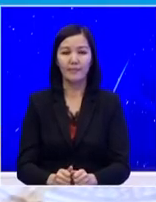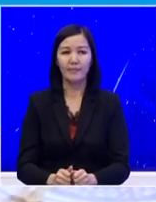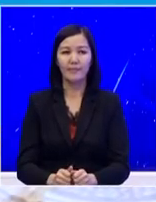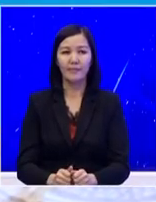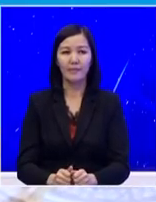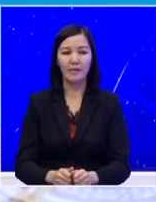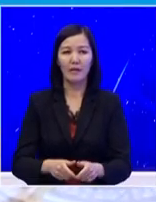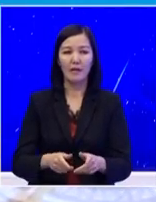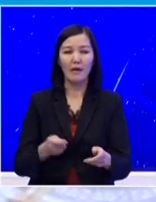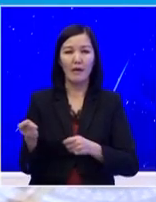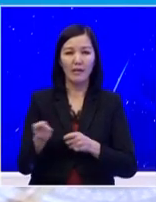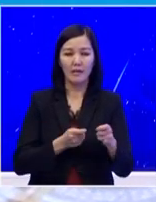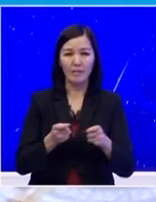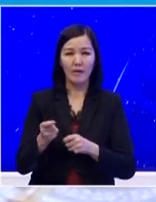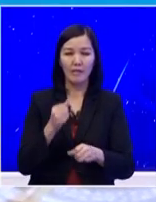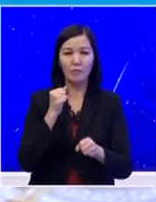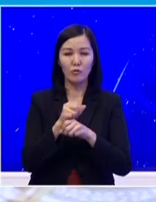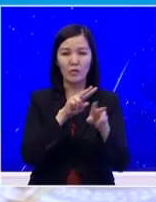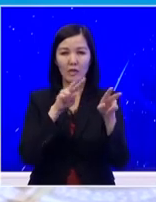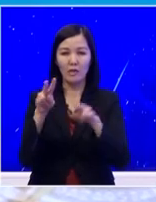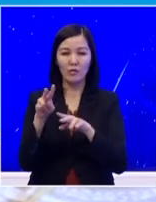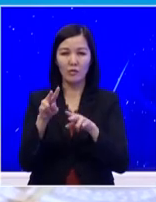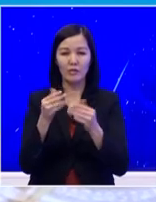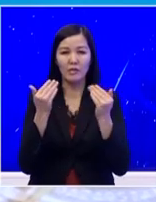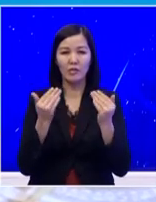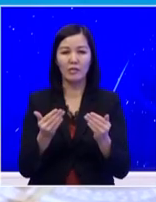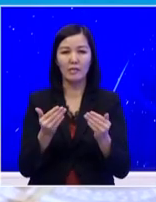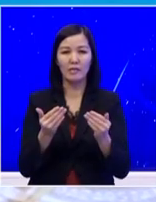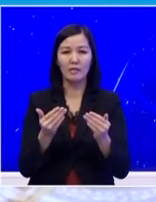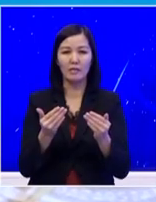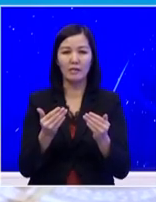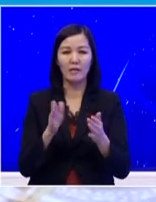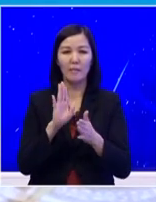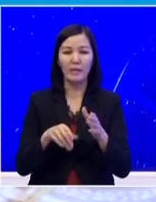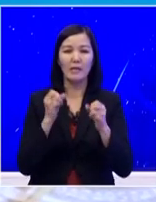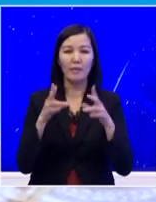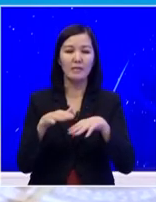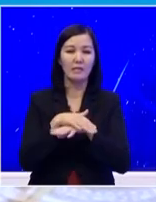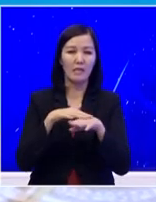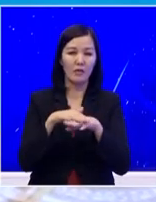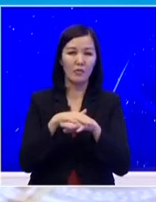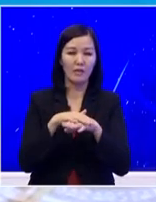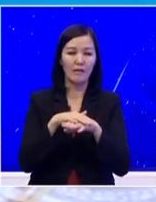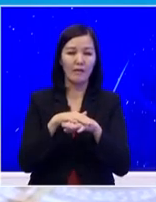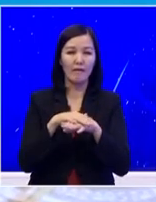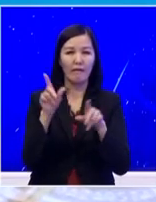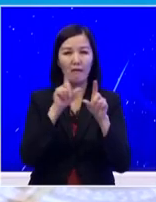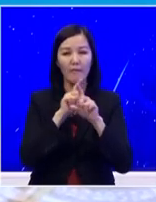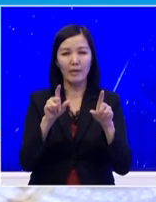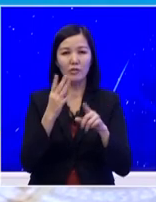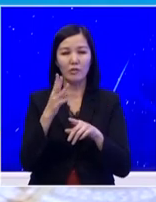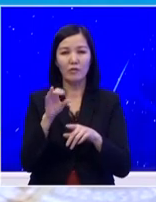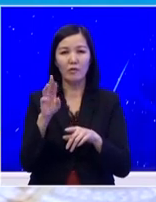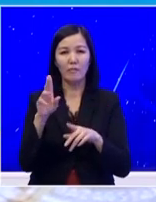Акиматам поручается обеспечить жесткий контроль соблюдения установленных требований по санитарной безопасности на этих объектах. С 4